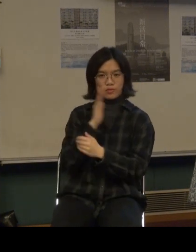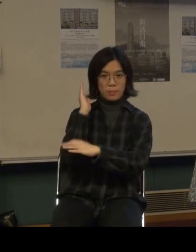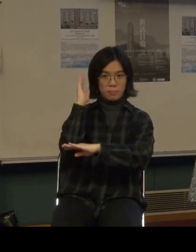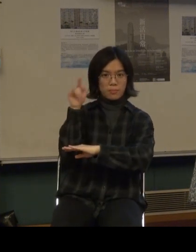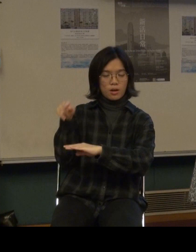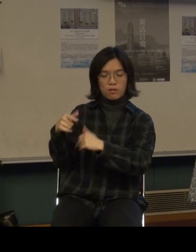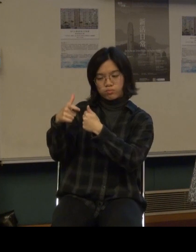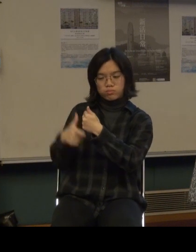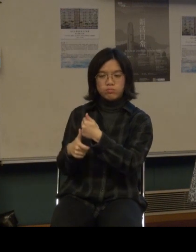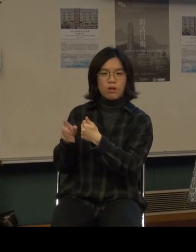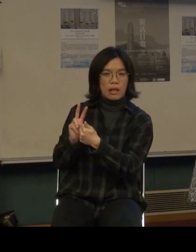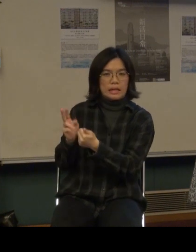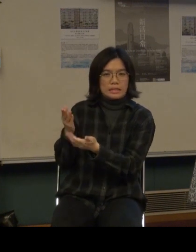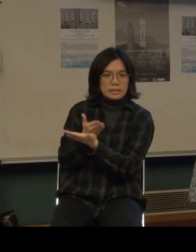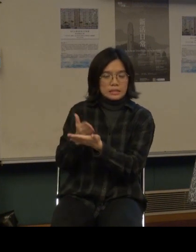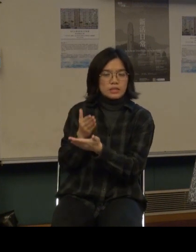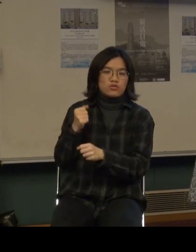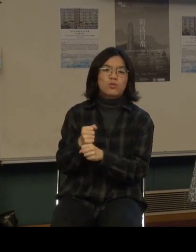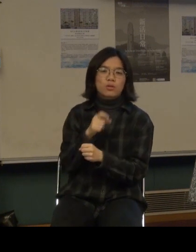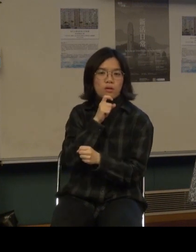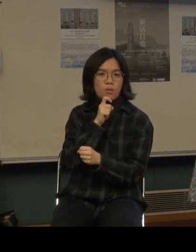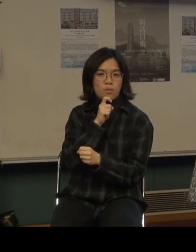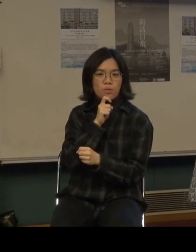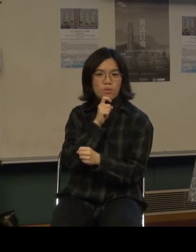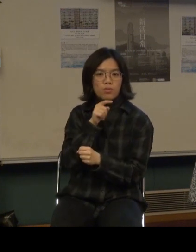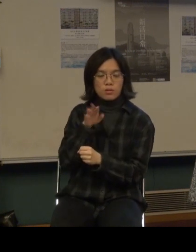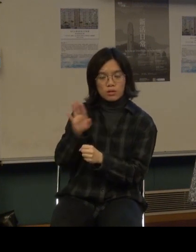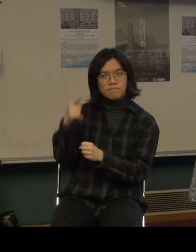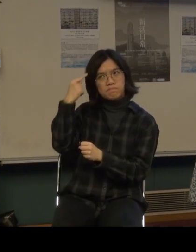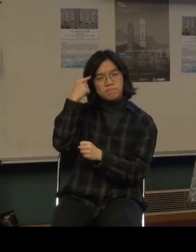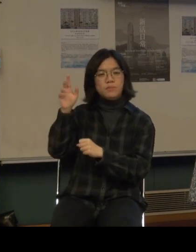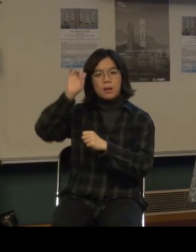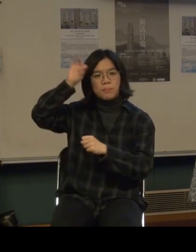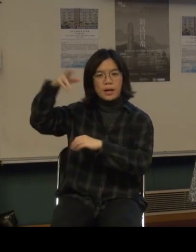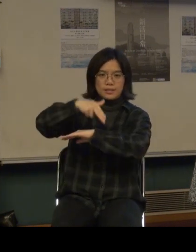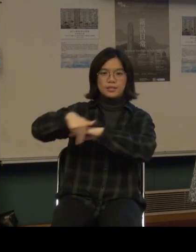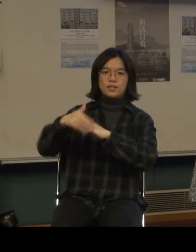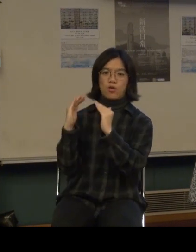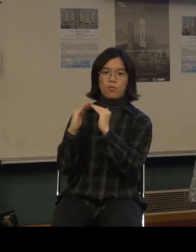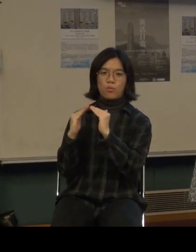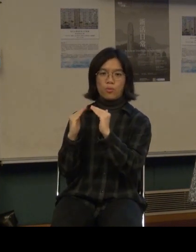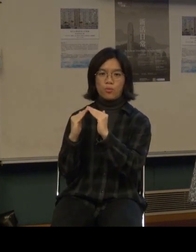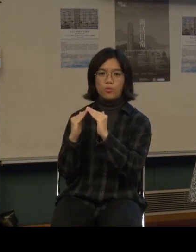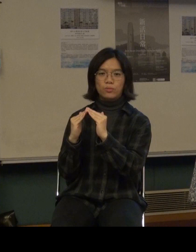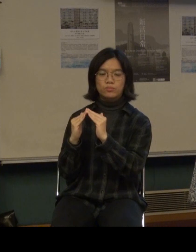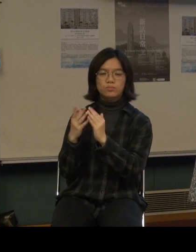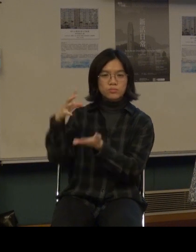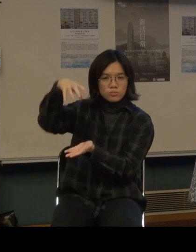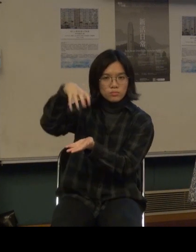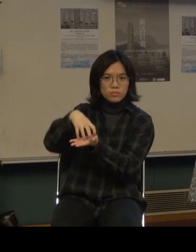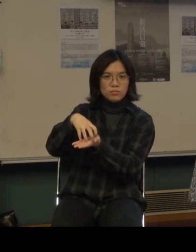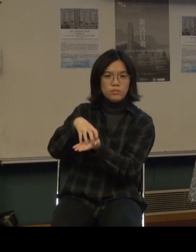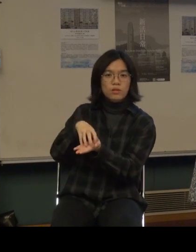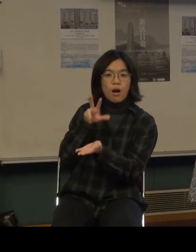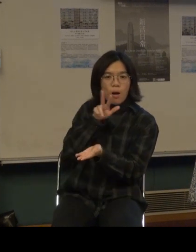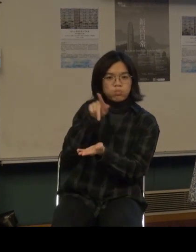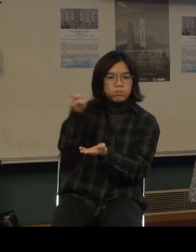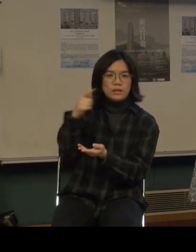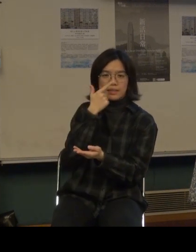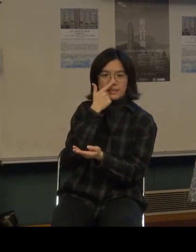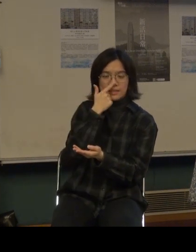去做出來，就是他去設計了一間屋，這間屋 在維也納的屋是真的表現了一種新的建